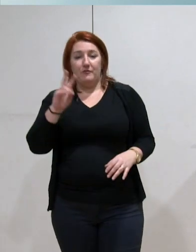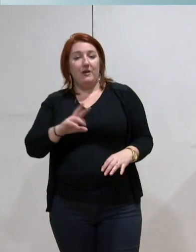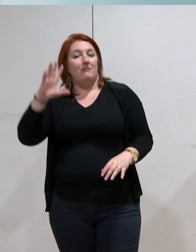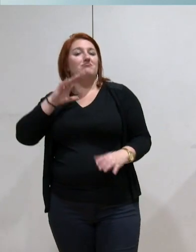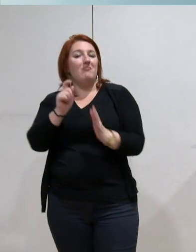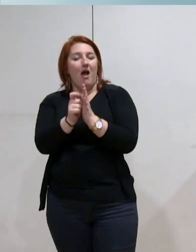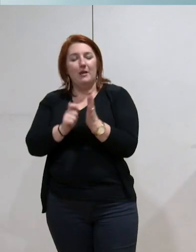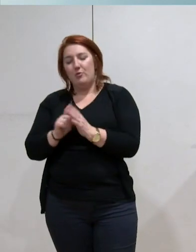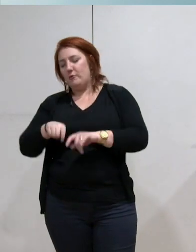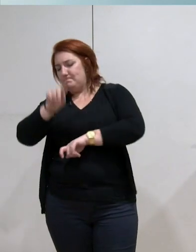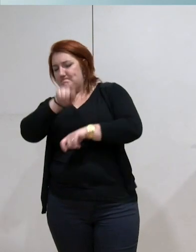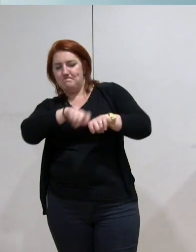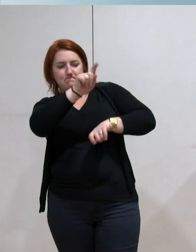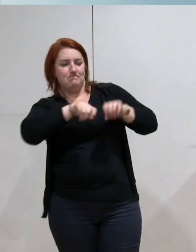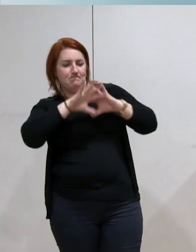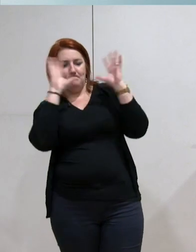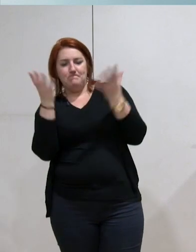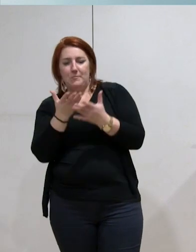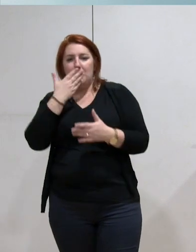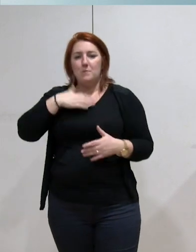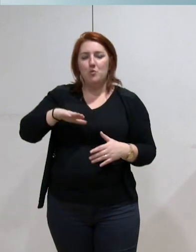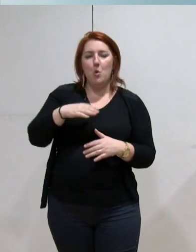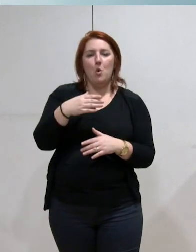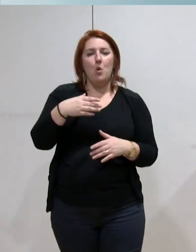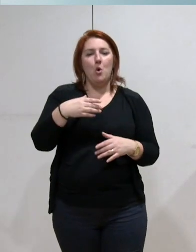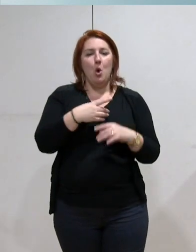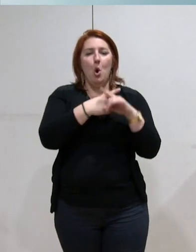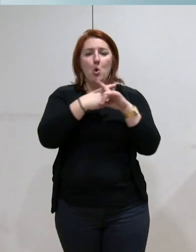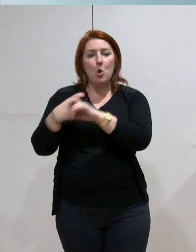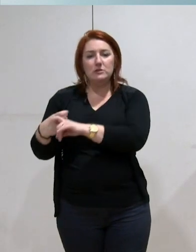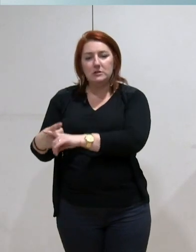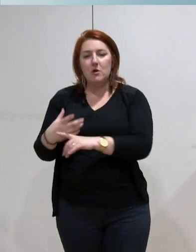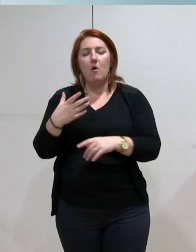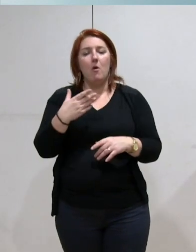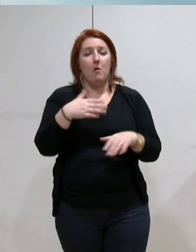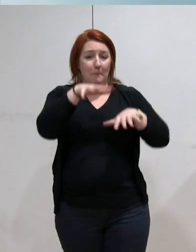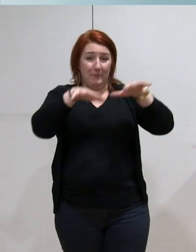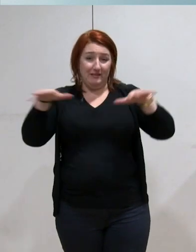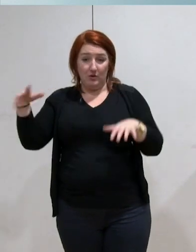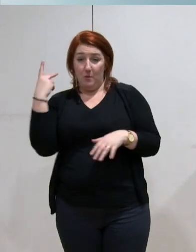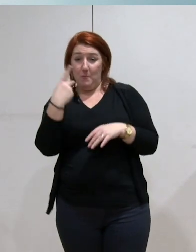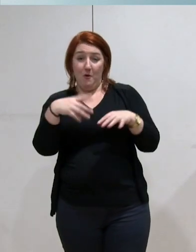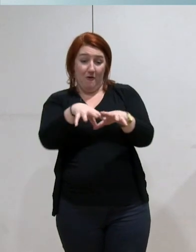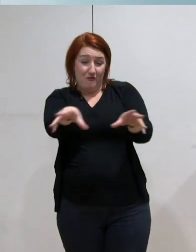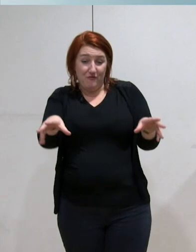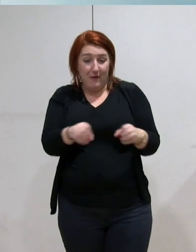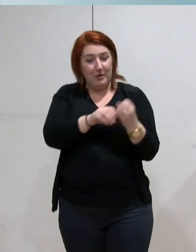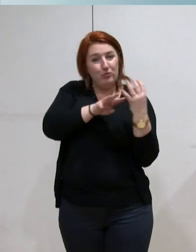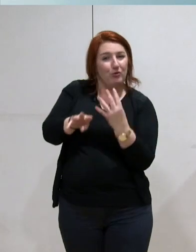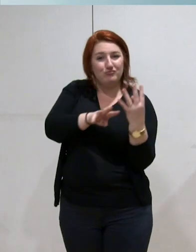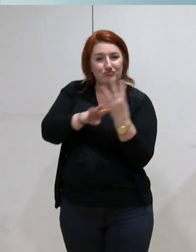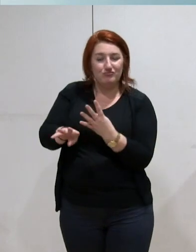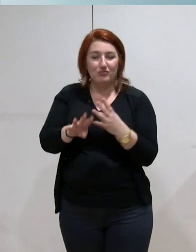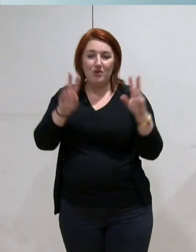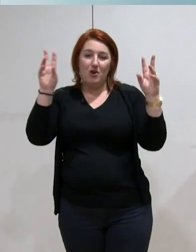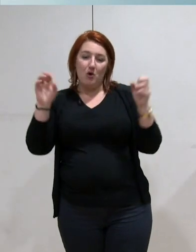astucieux de calculer le cootient médian des familles qui fréquentent les activités de donner une sorte de sorte de